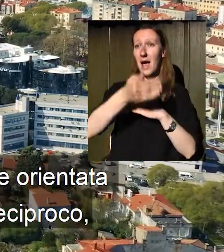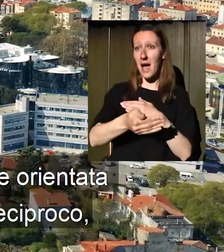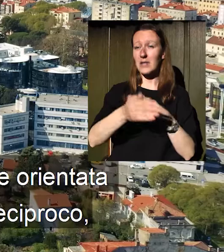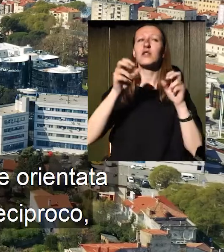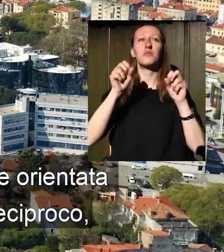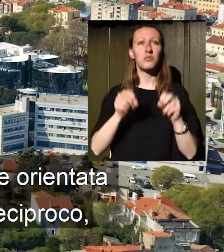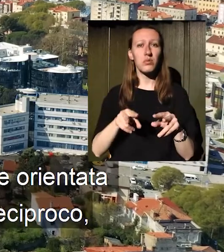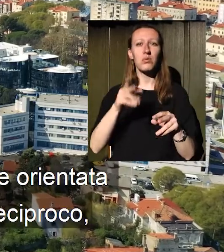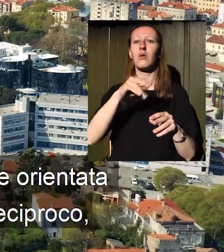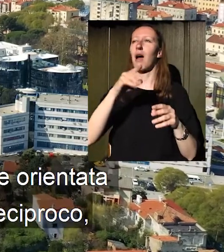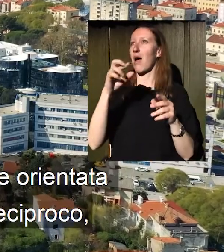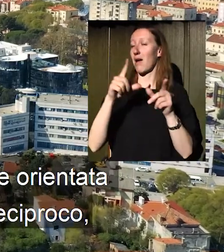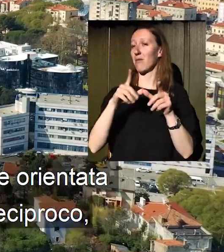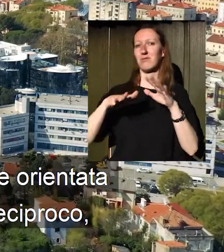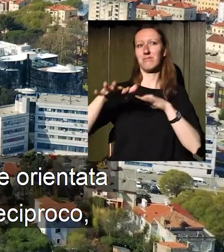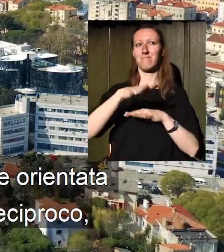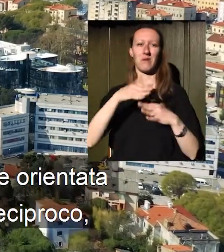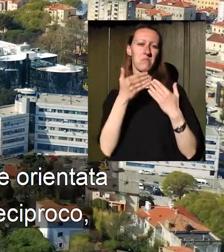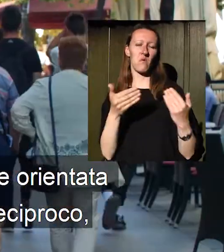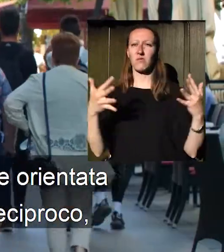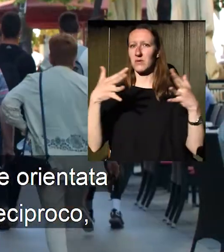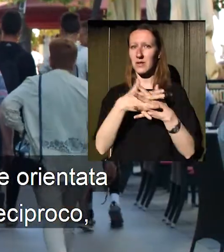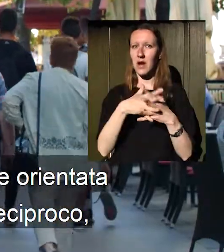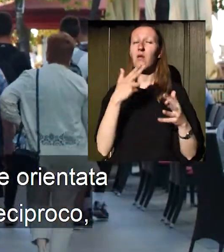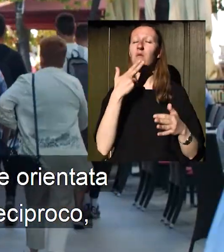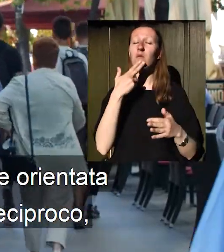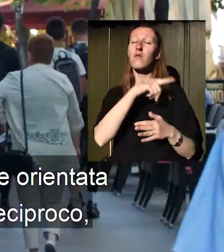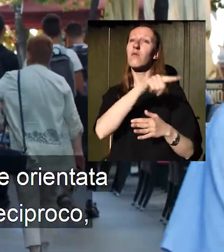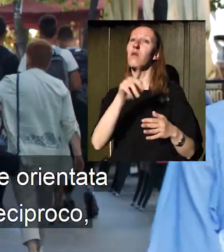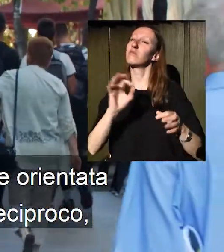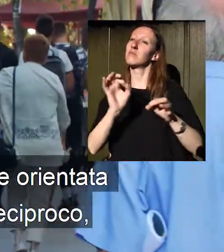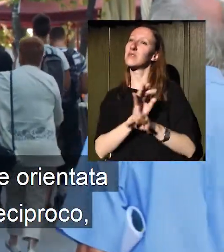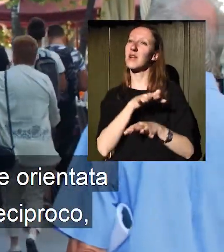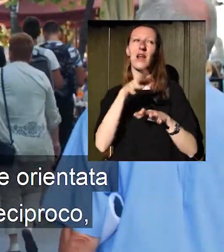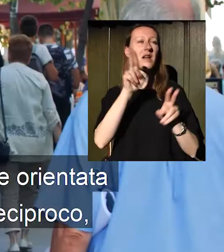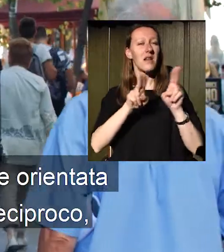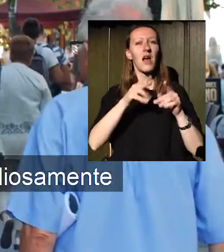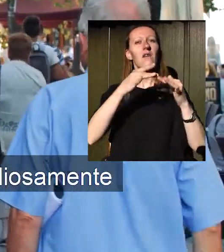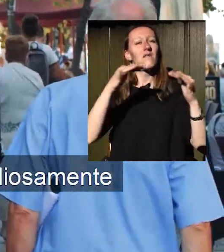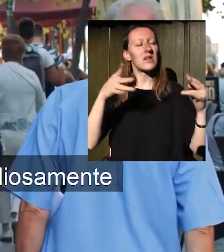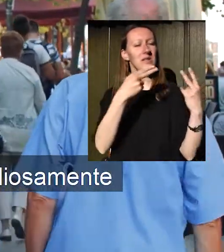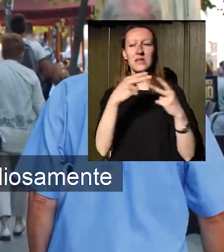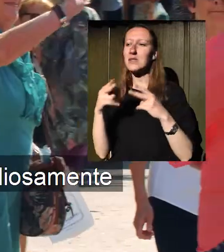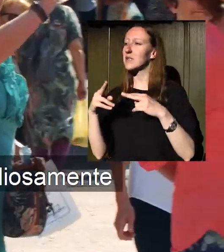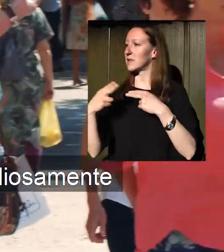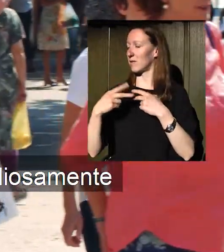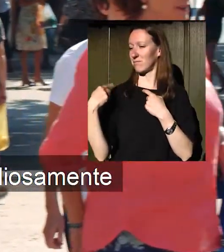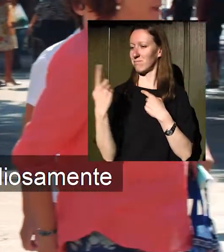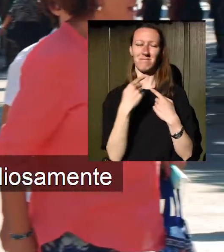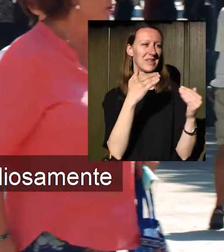Pula je proeuropski orijentiran i moderan grad, u kojem se s ponosom baštini njeguje različitost, međusobno